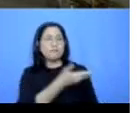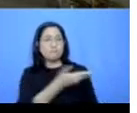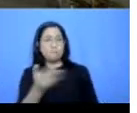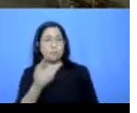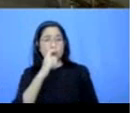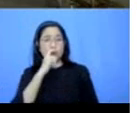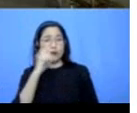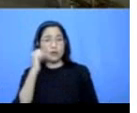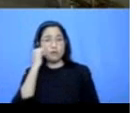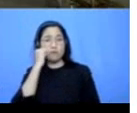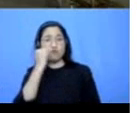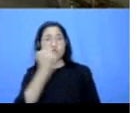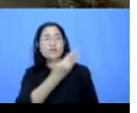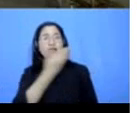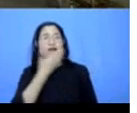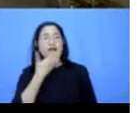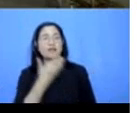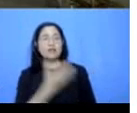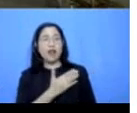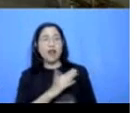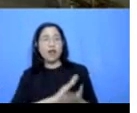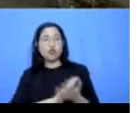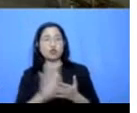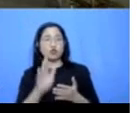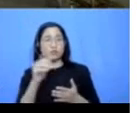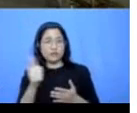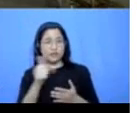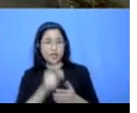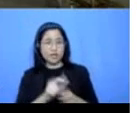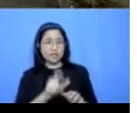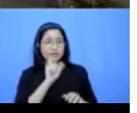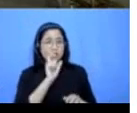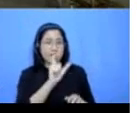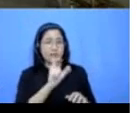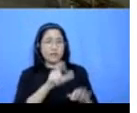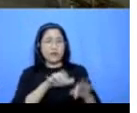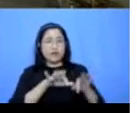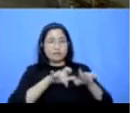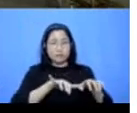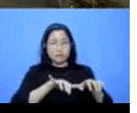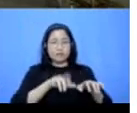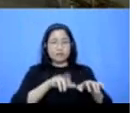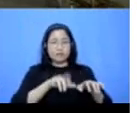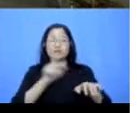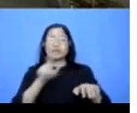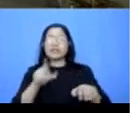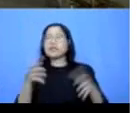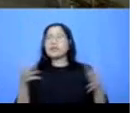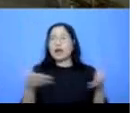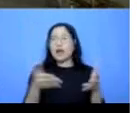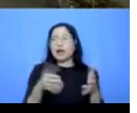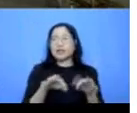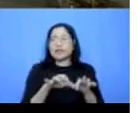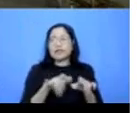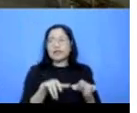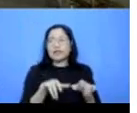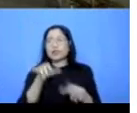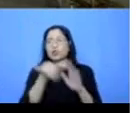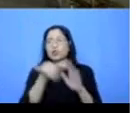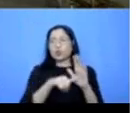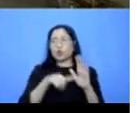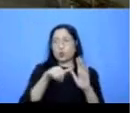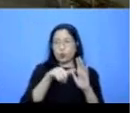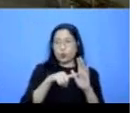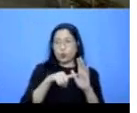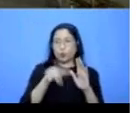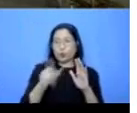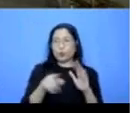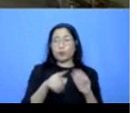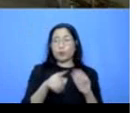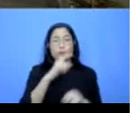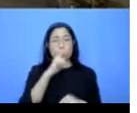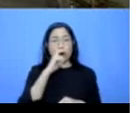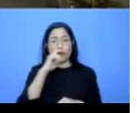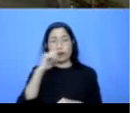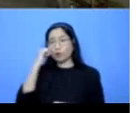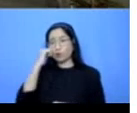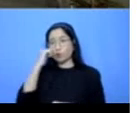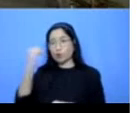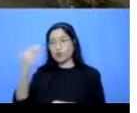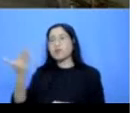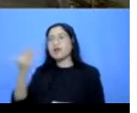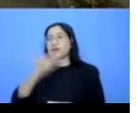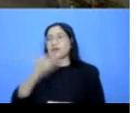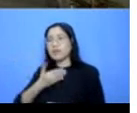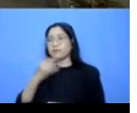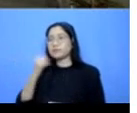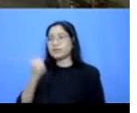Bapak dan Ibu di kolom chat di YouTube. Jadi Bapak Ibu langsung aja bisa bertanya. Nanti setelah